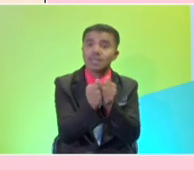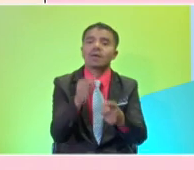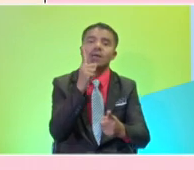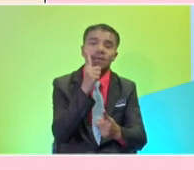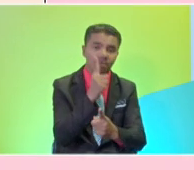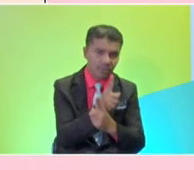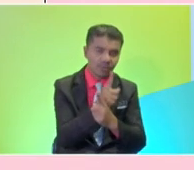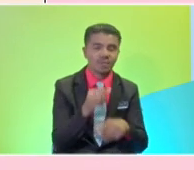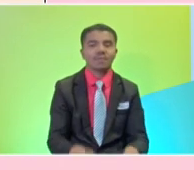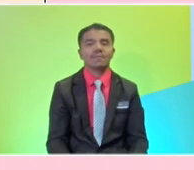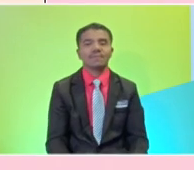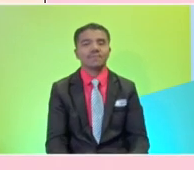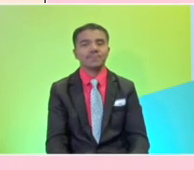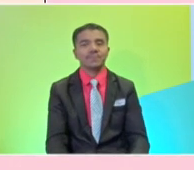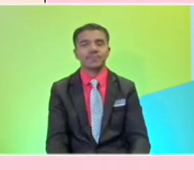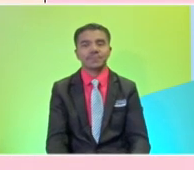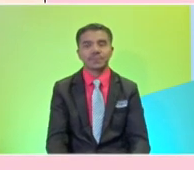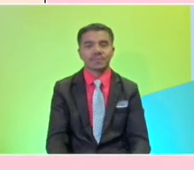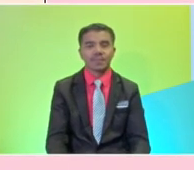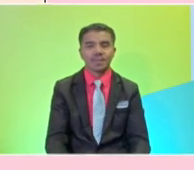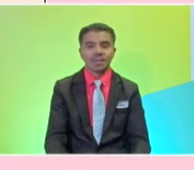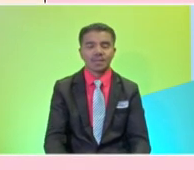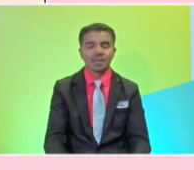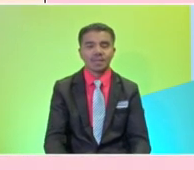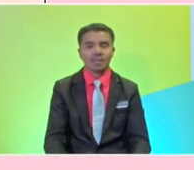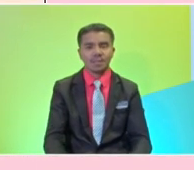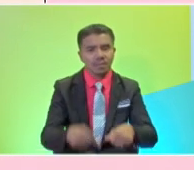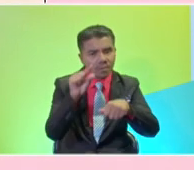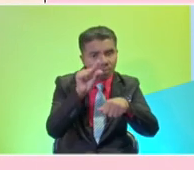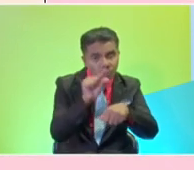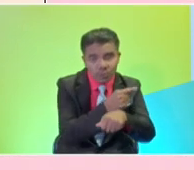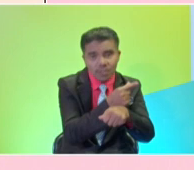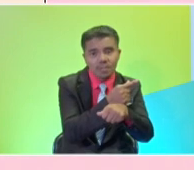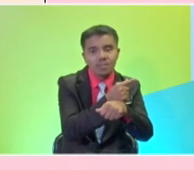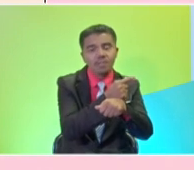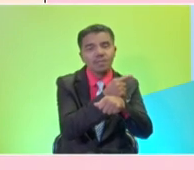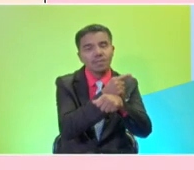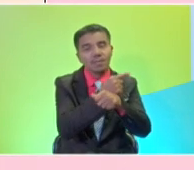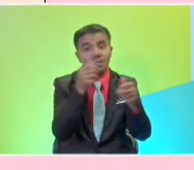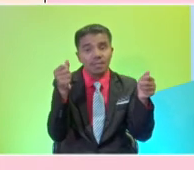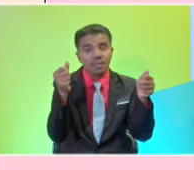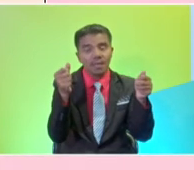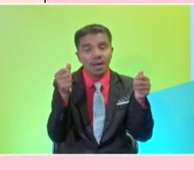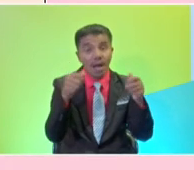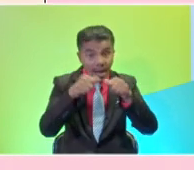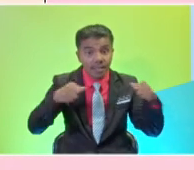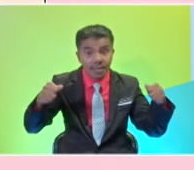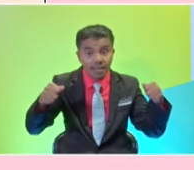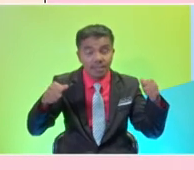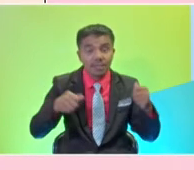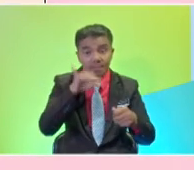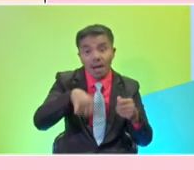alasasiah kemudian istidamb gunakan pula perkataan itu dengan mawakif situasi yang tertentu